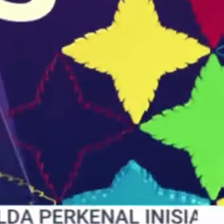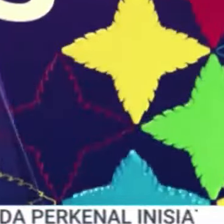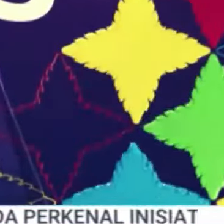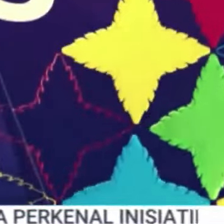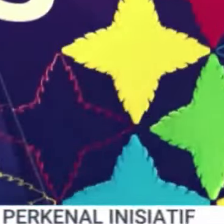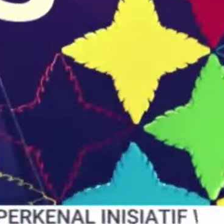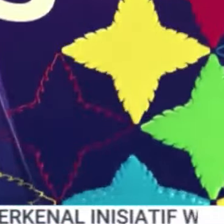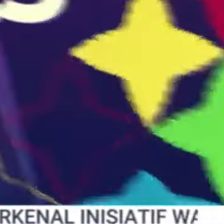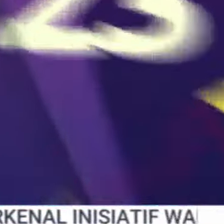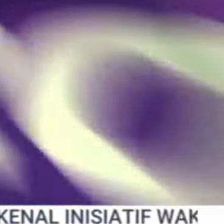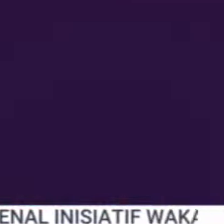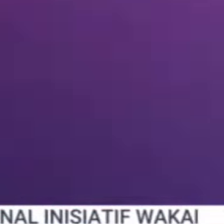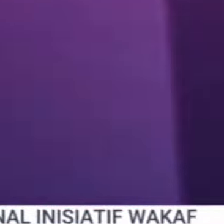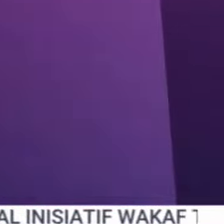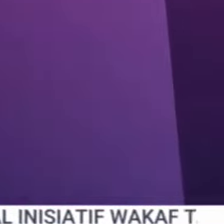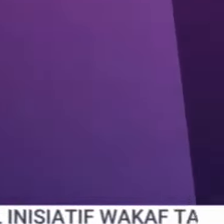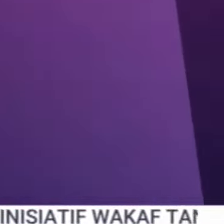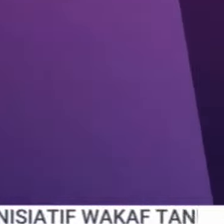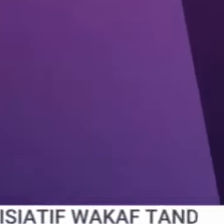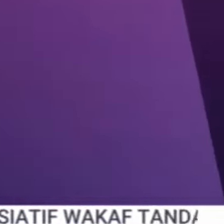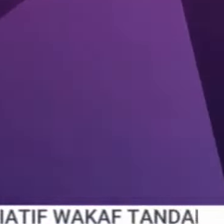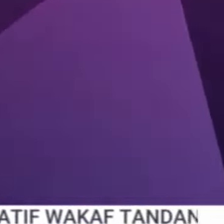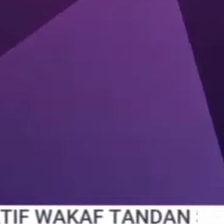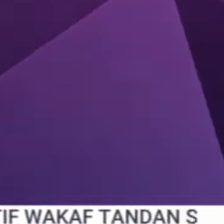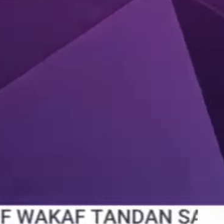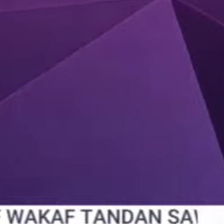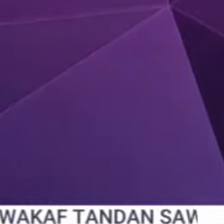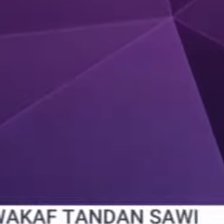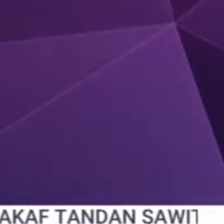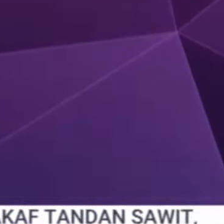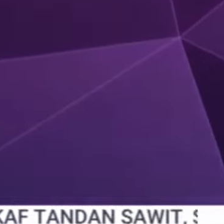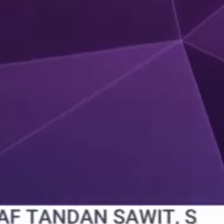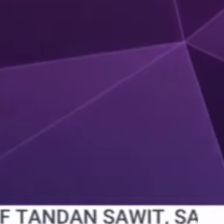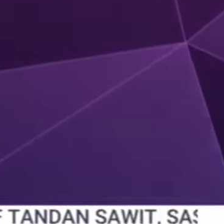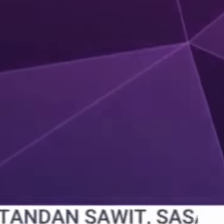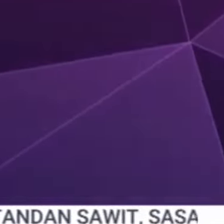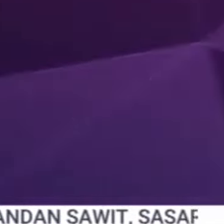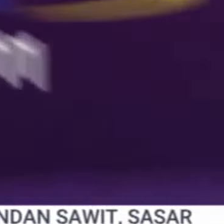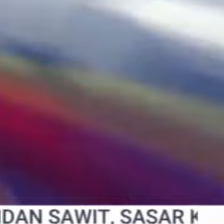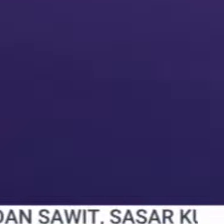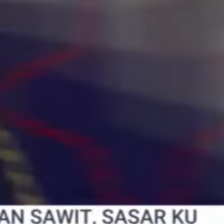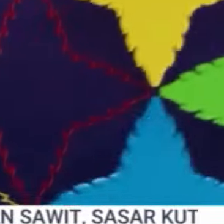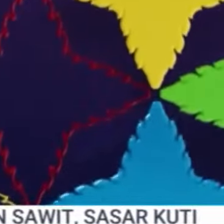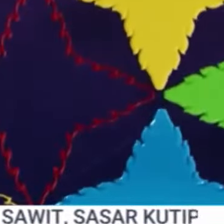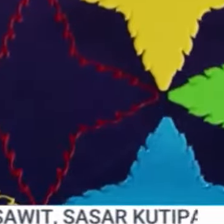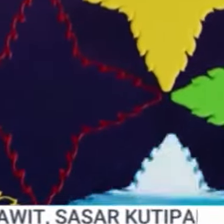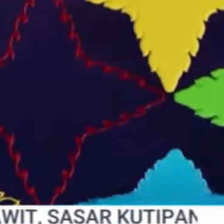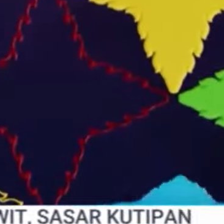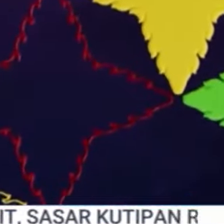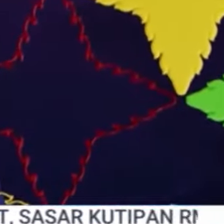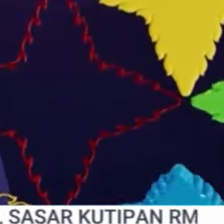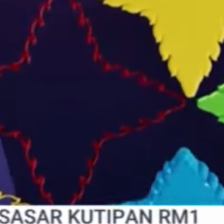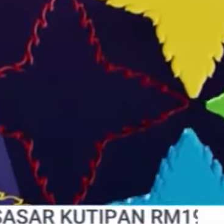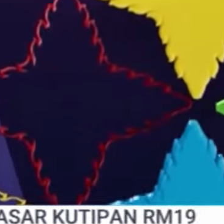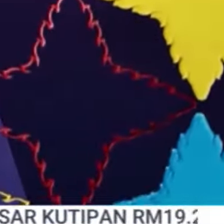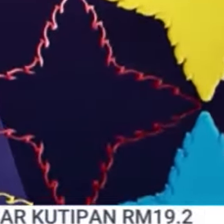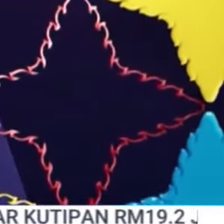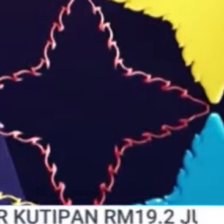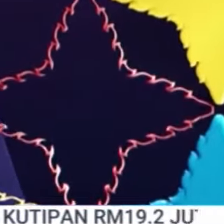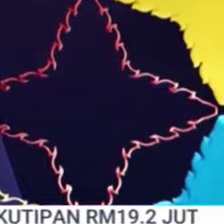hingga 17 Mei di TV OK dan saluran sukan RTM. Saksikan juga